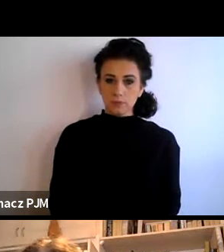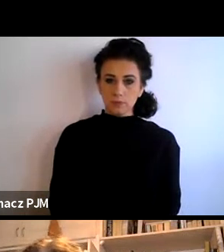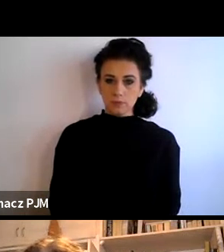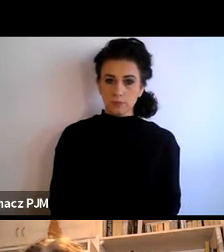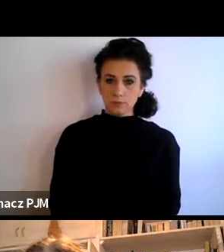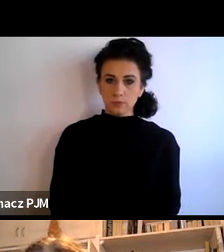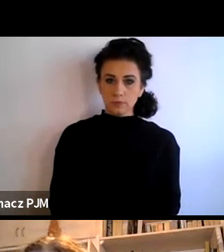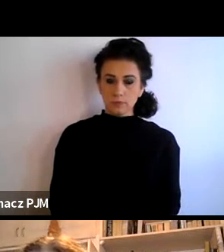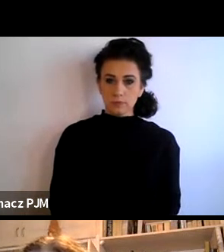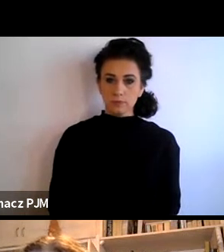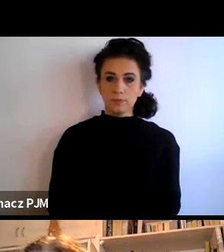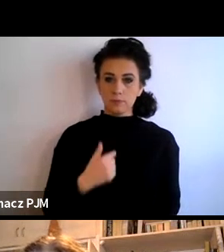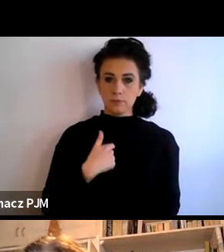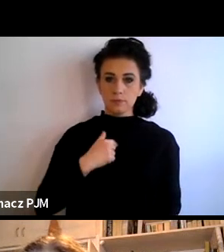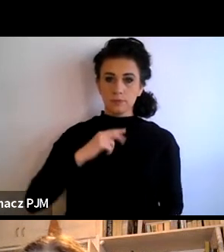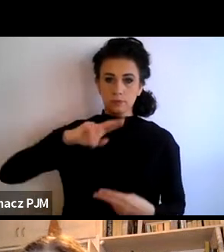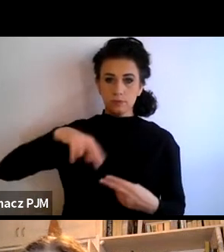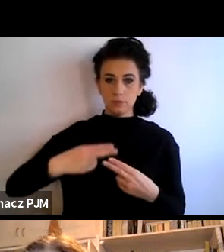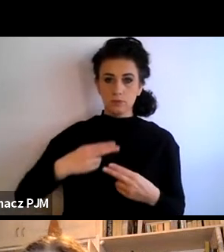To może ja się podejmę.